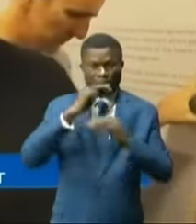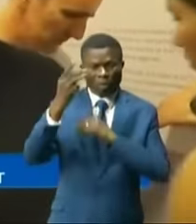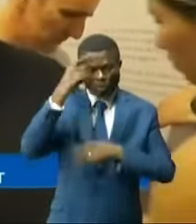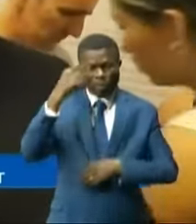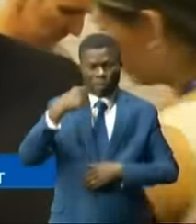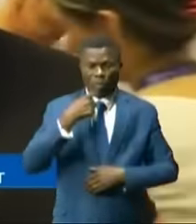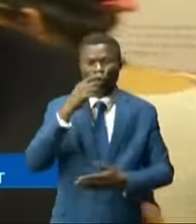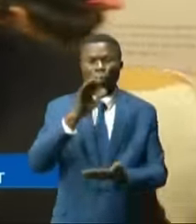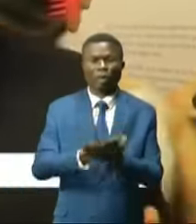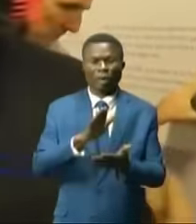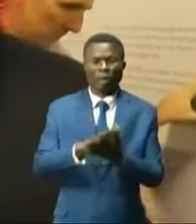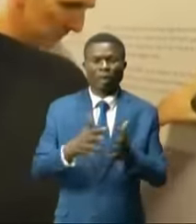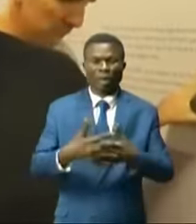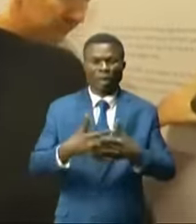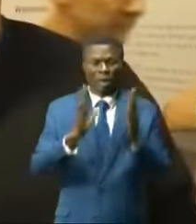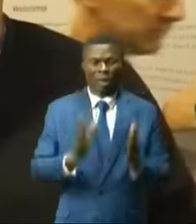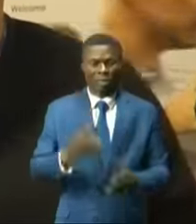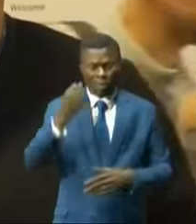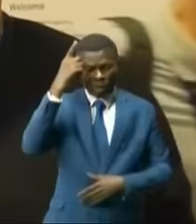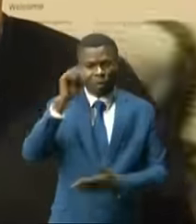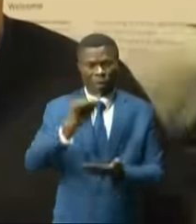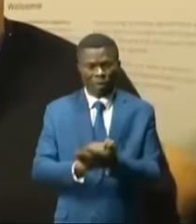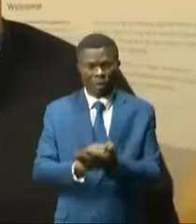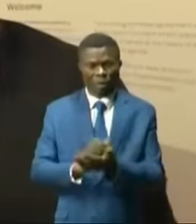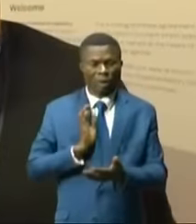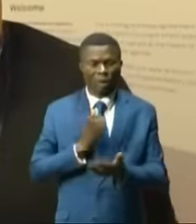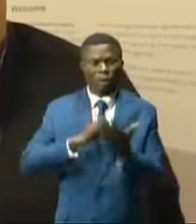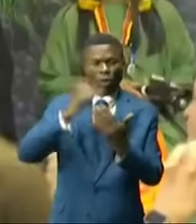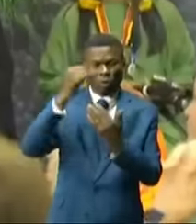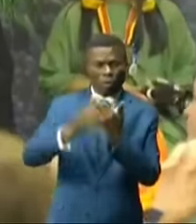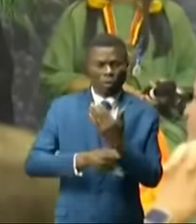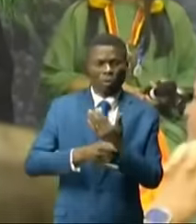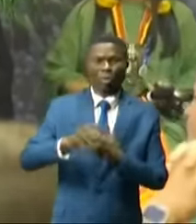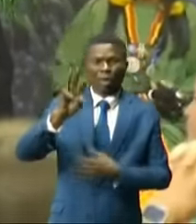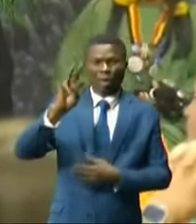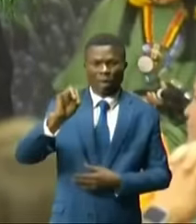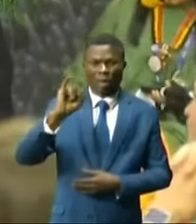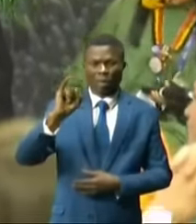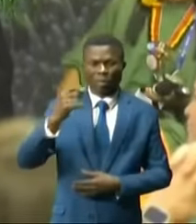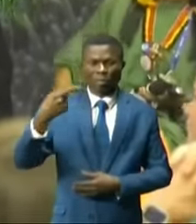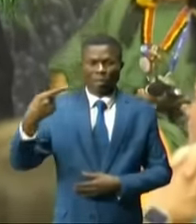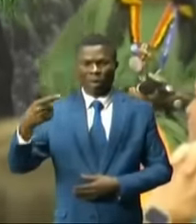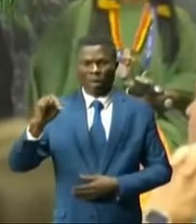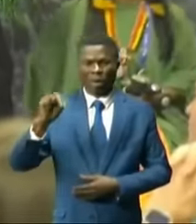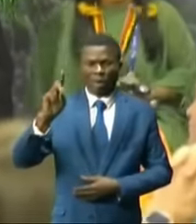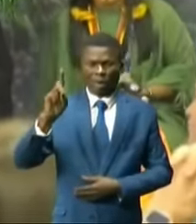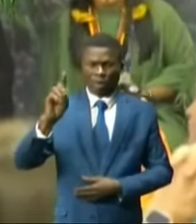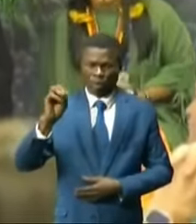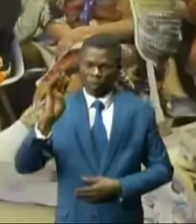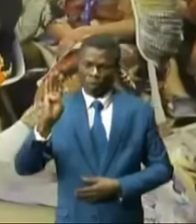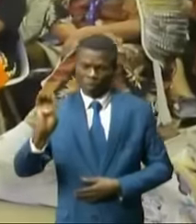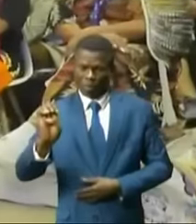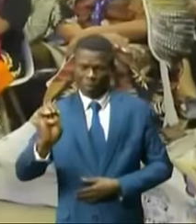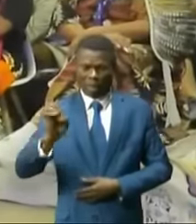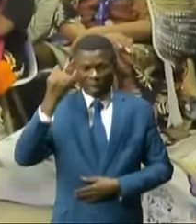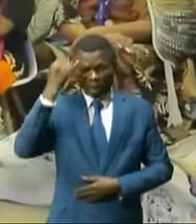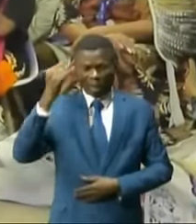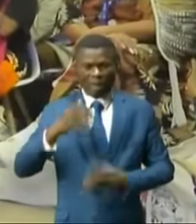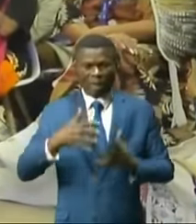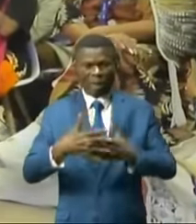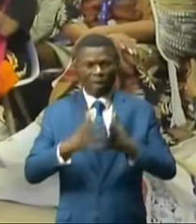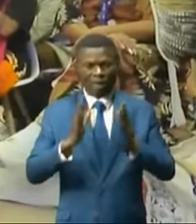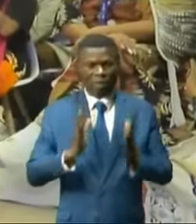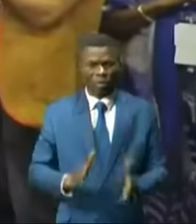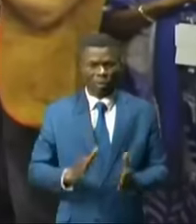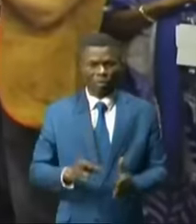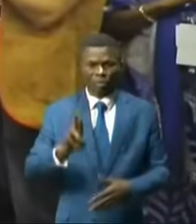c'était de féliciter les partenaires qui ont compris notre projet dans les Maïndombé. Aujourd'hui, grâce à cette compréhension-là des partenaires, les